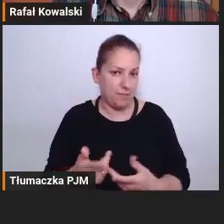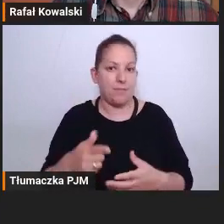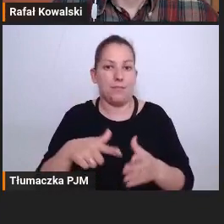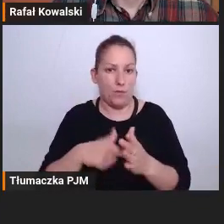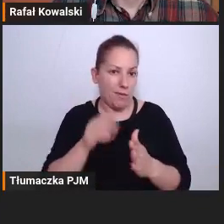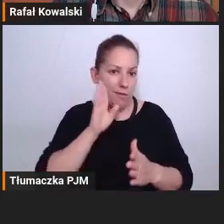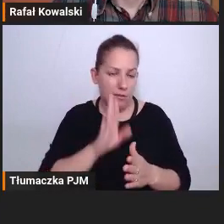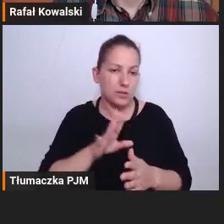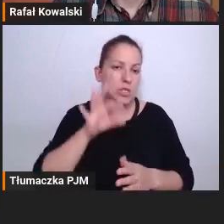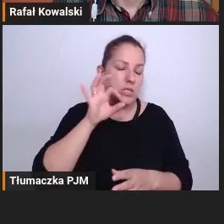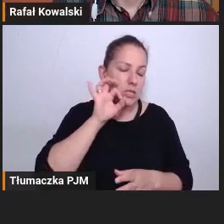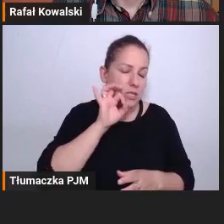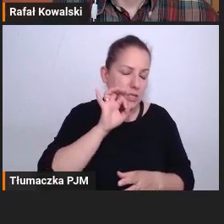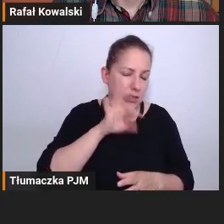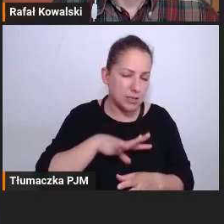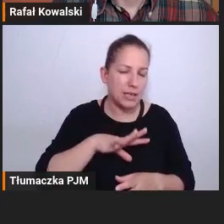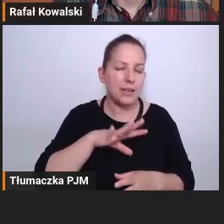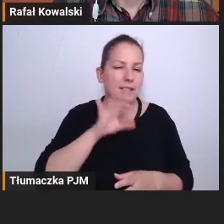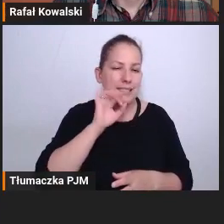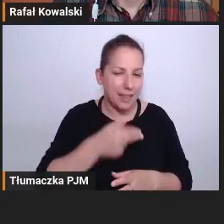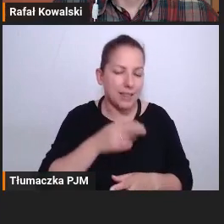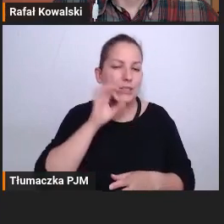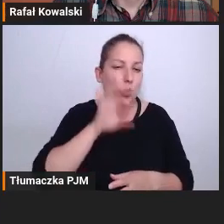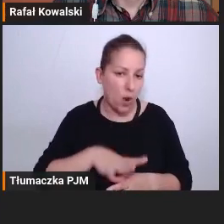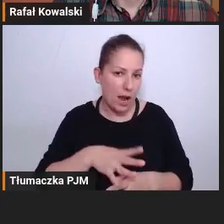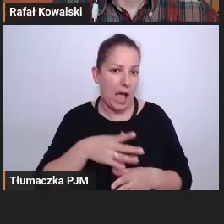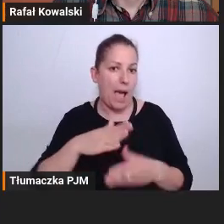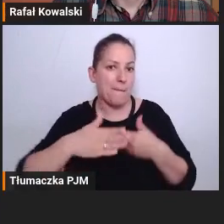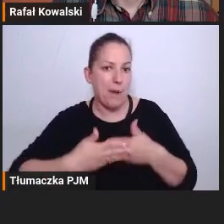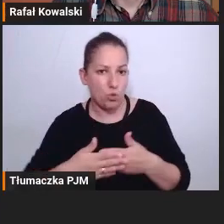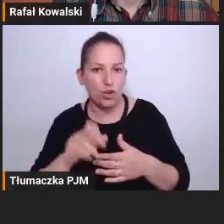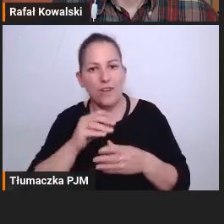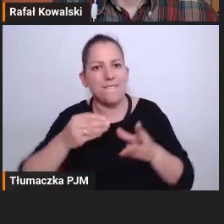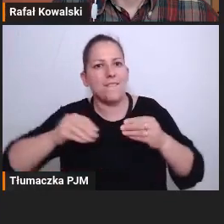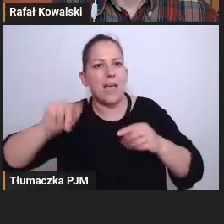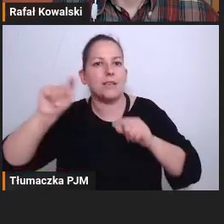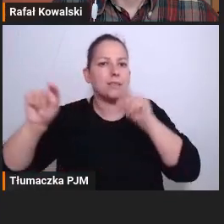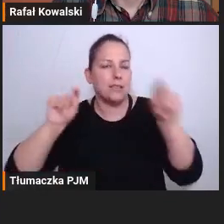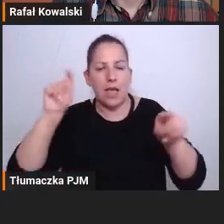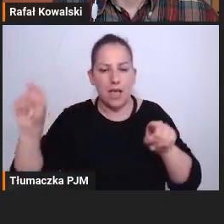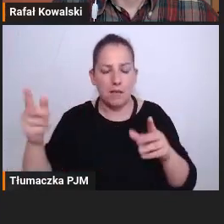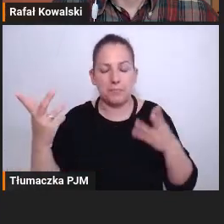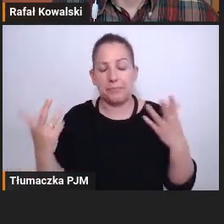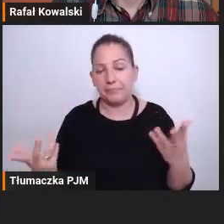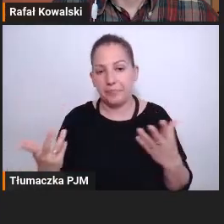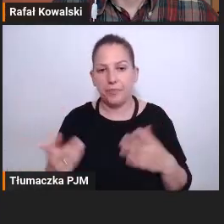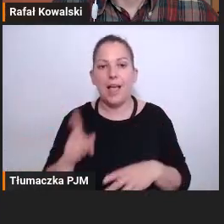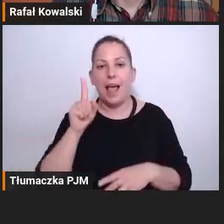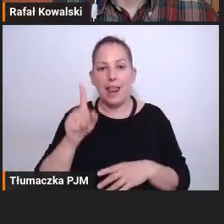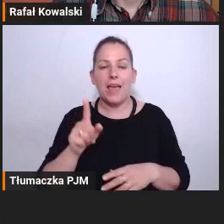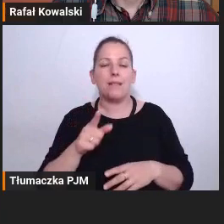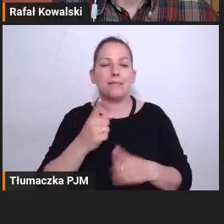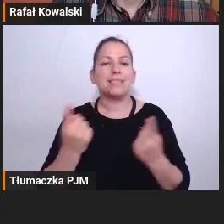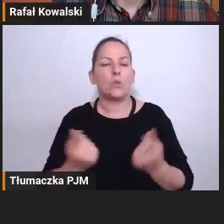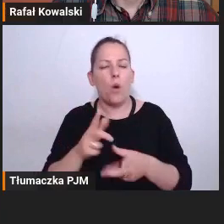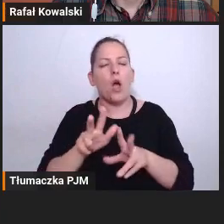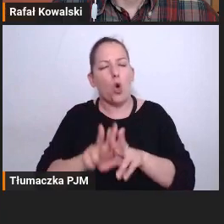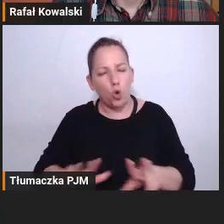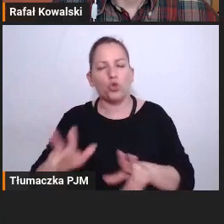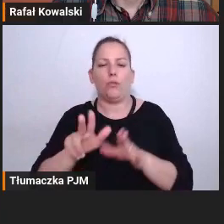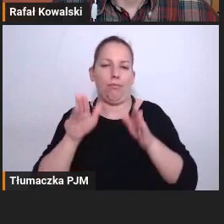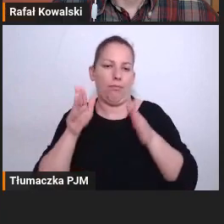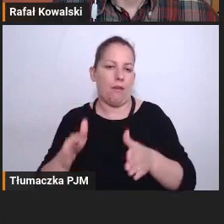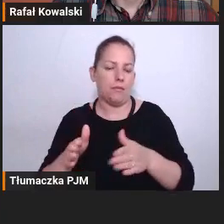syn, córka, małżonek, czy jednak możemy podchodzić do tego szerzej. No ale jednak to jest sytuacja jakaś taka rodzinna